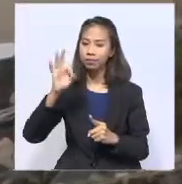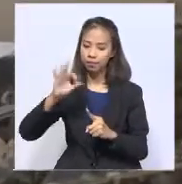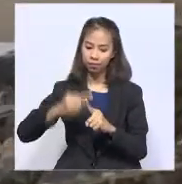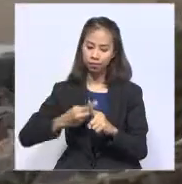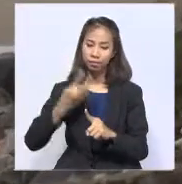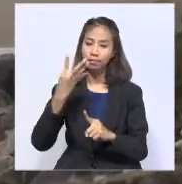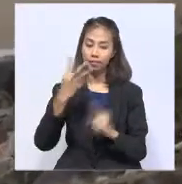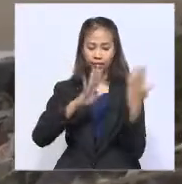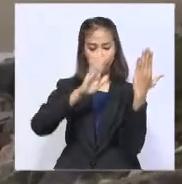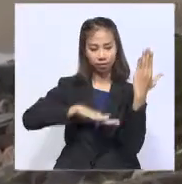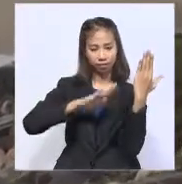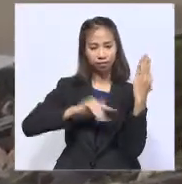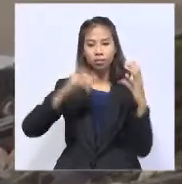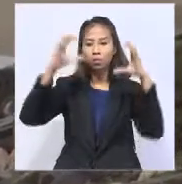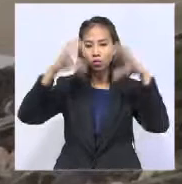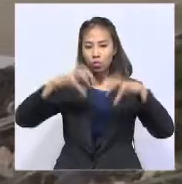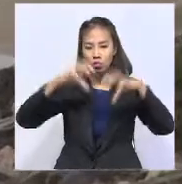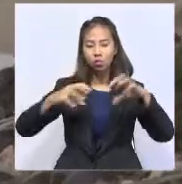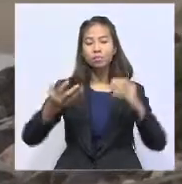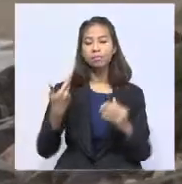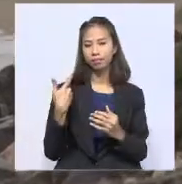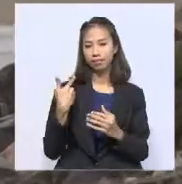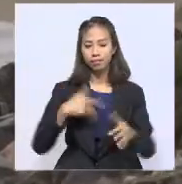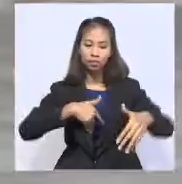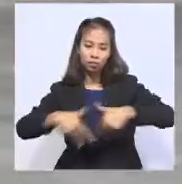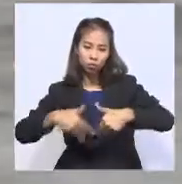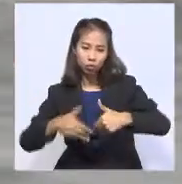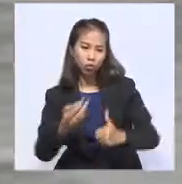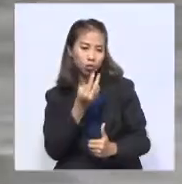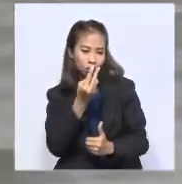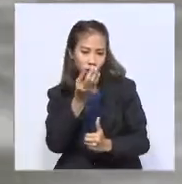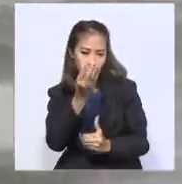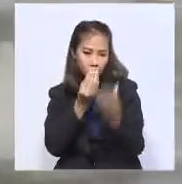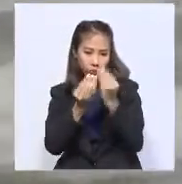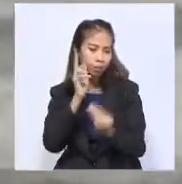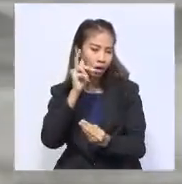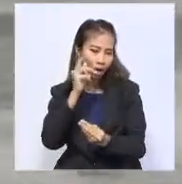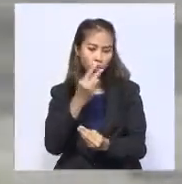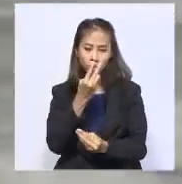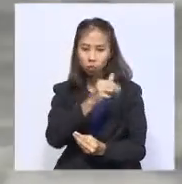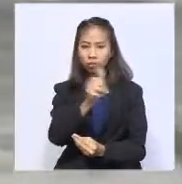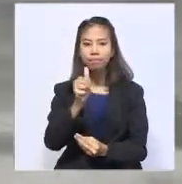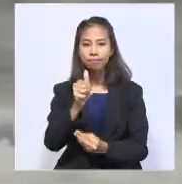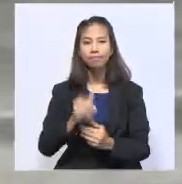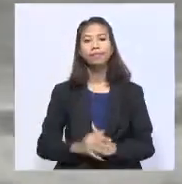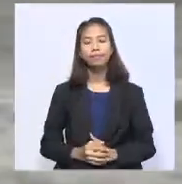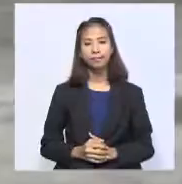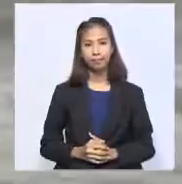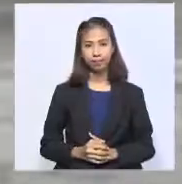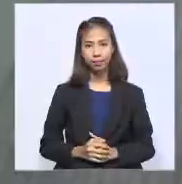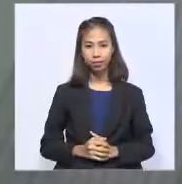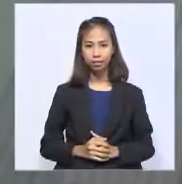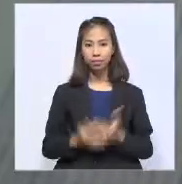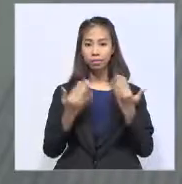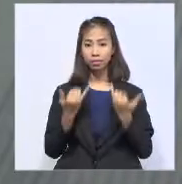ำให้ภาคใต้จะมีฝนเพิ่มมากขึ้นก็ขอให้ประชาชนติดตามประกาศจากกรมอุตุนิยมวิทยาอย่างใกล้ชิดในช่วงนี้ครับ ทาง